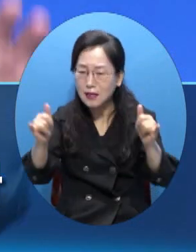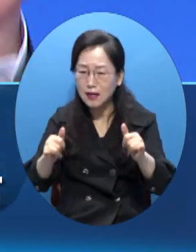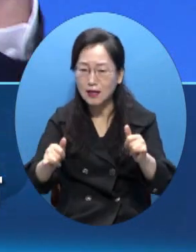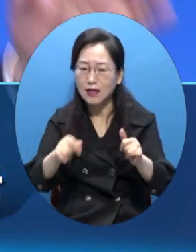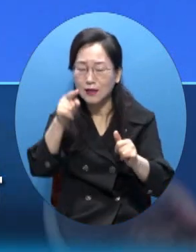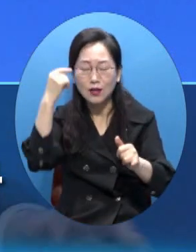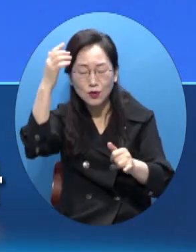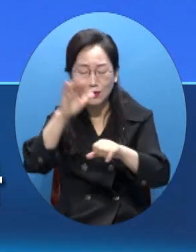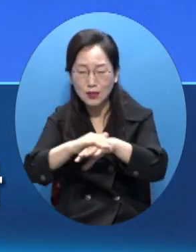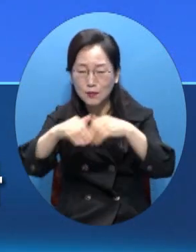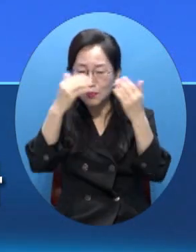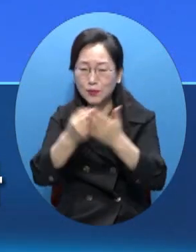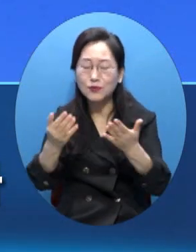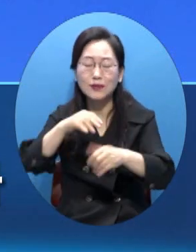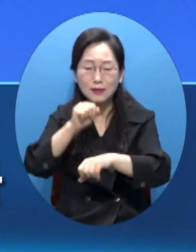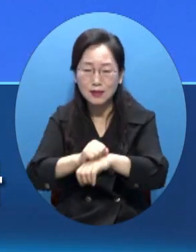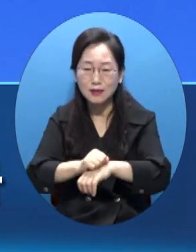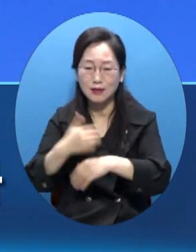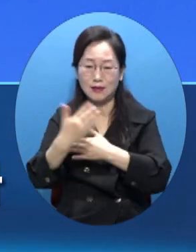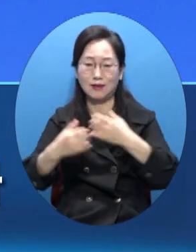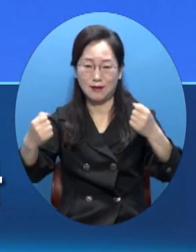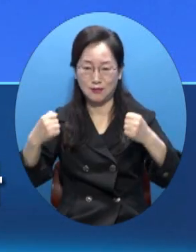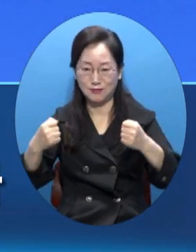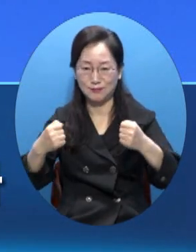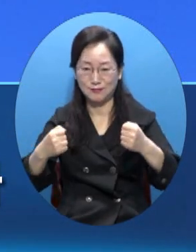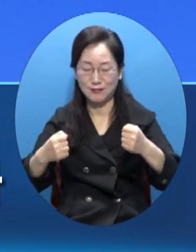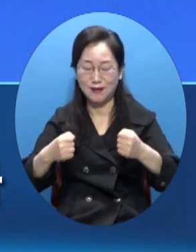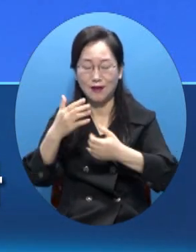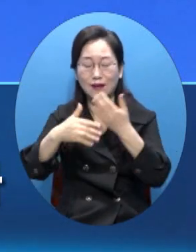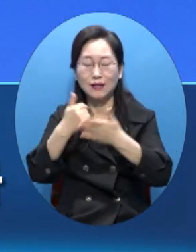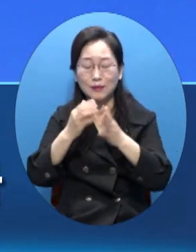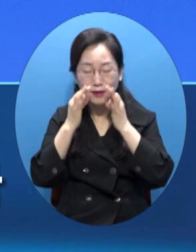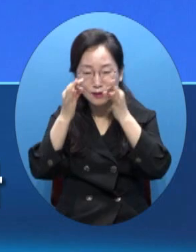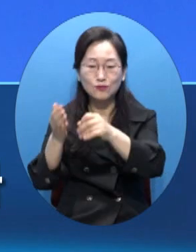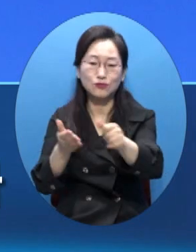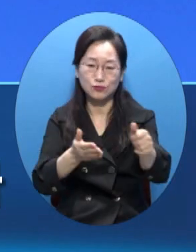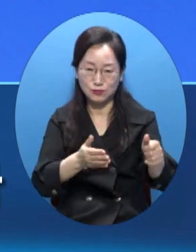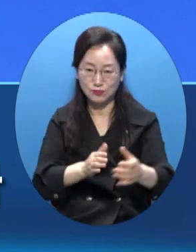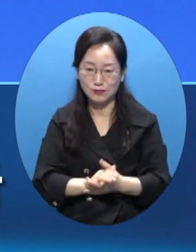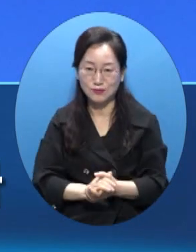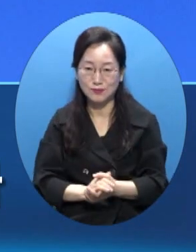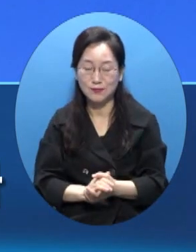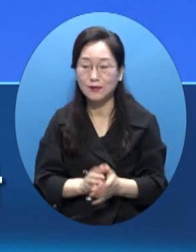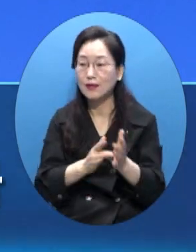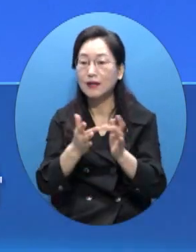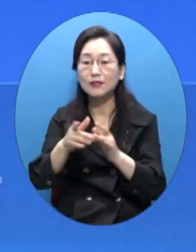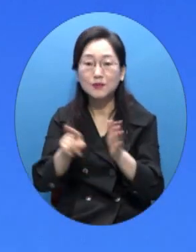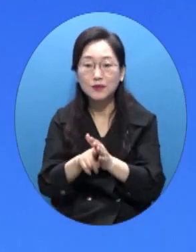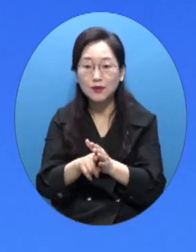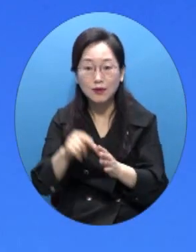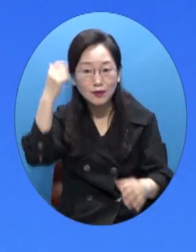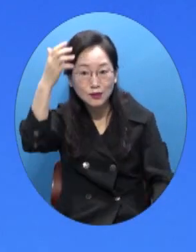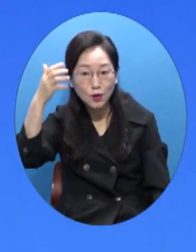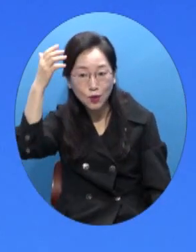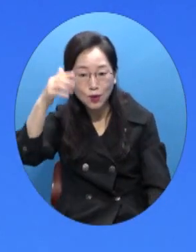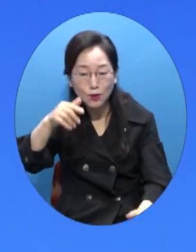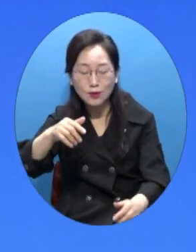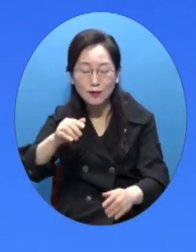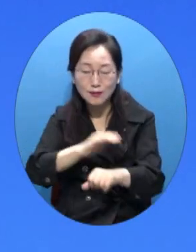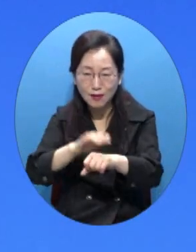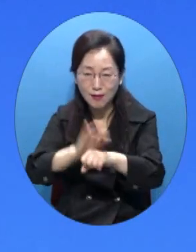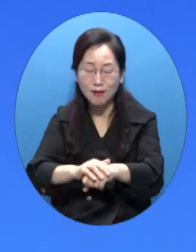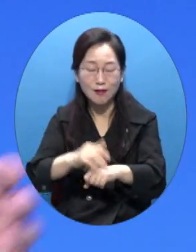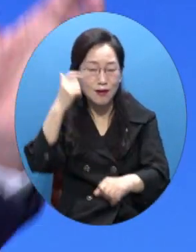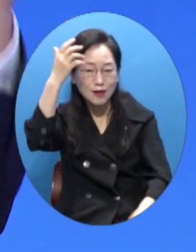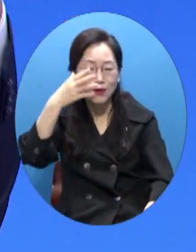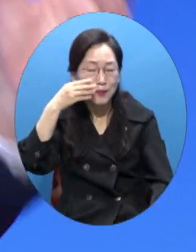내가 범사에 잘되고 강건하기를 내가 간구하노라. 예수를 믿으면 그 영혼이 잘되는 것입니다. 영혼이